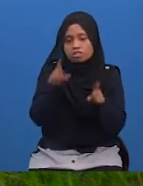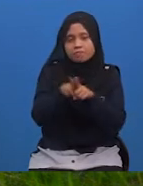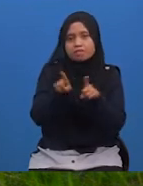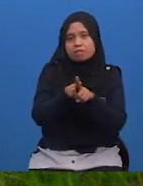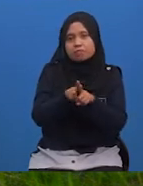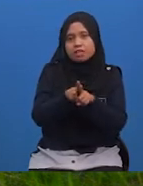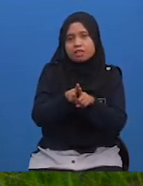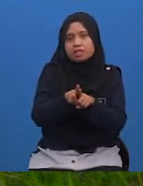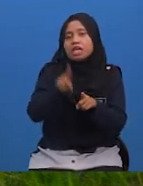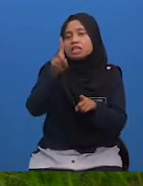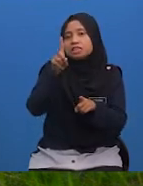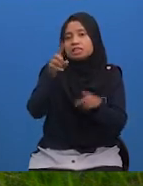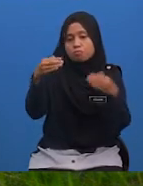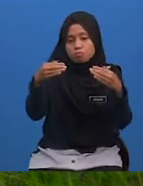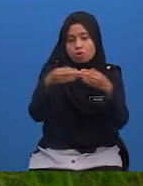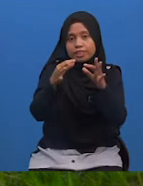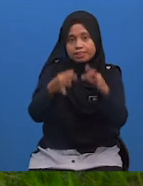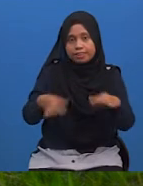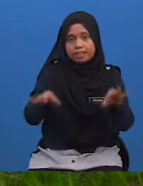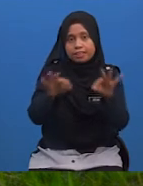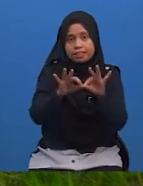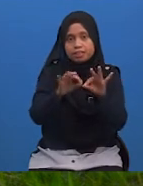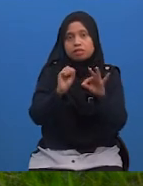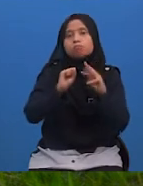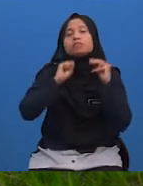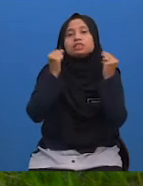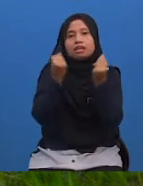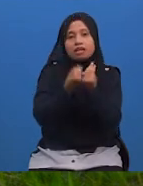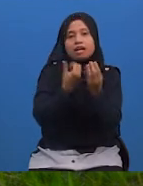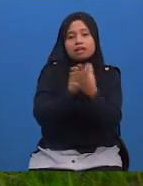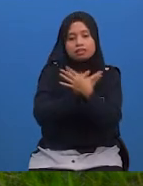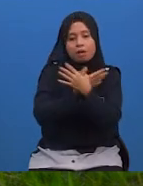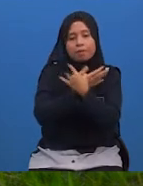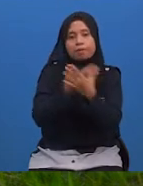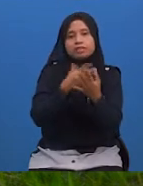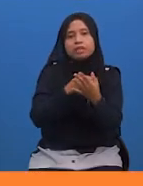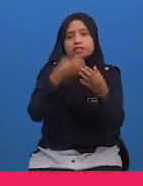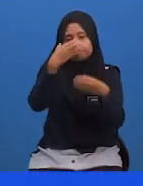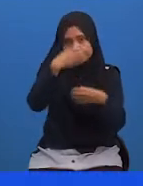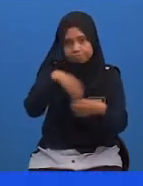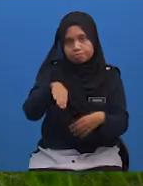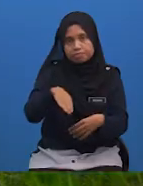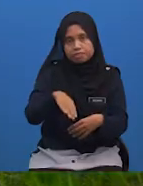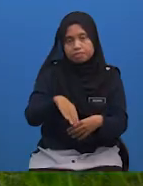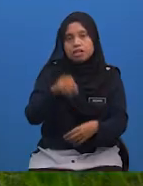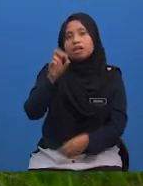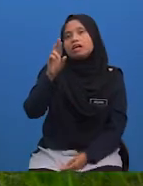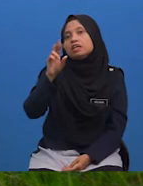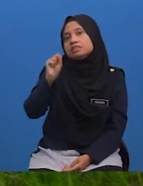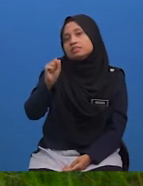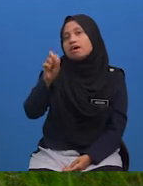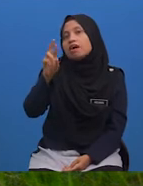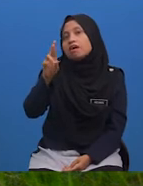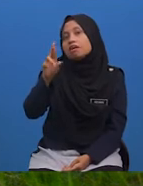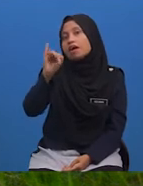menyaksikan bersama-sama sambungan cerita masyarakat rama-rama dan gajah. Sang Ranggi,